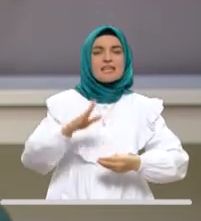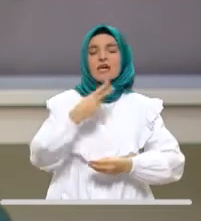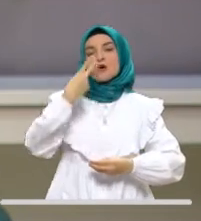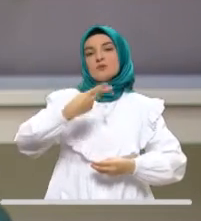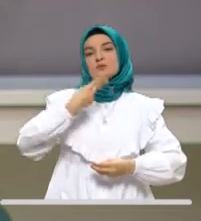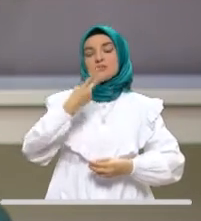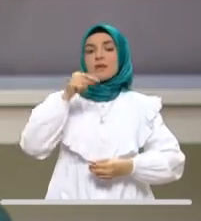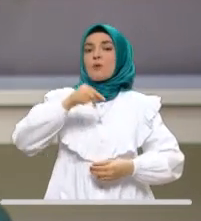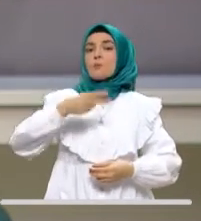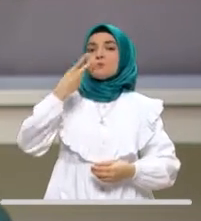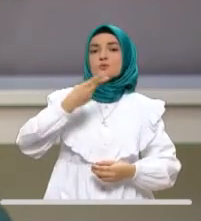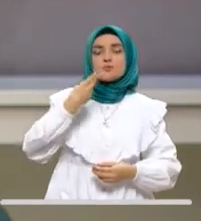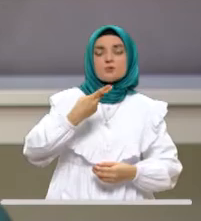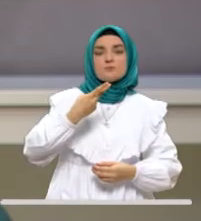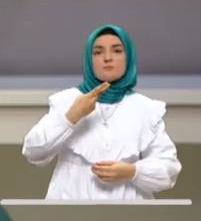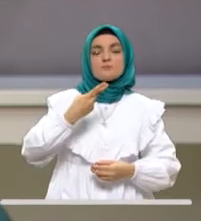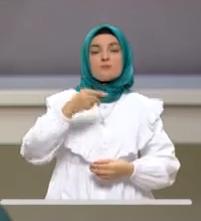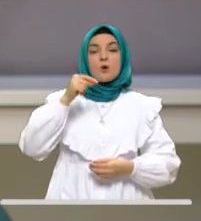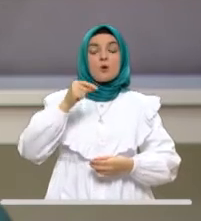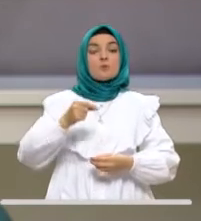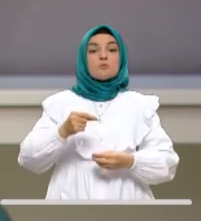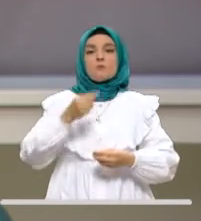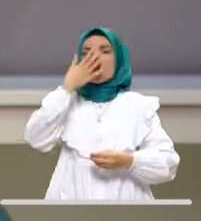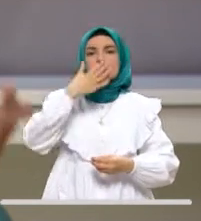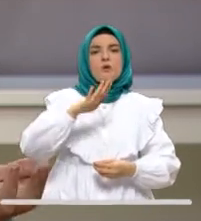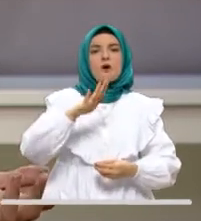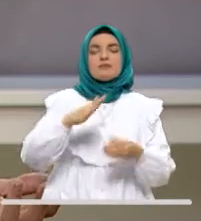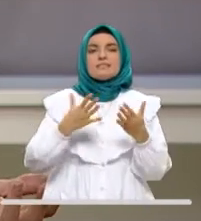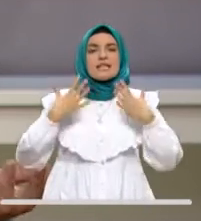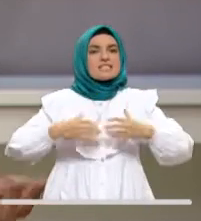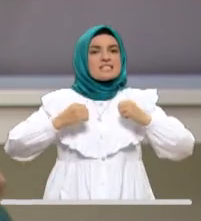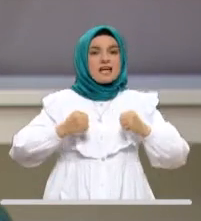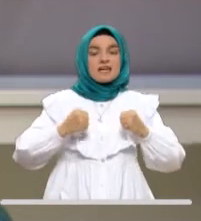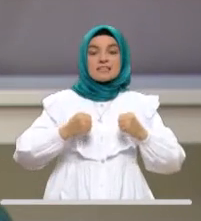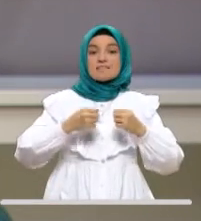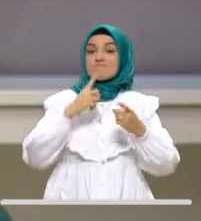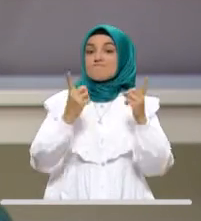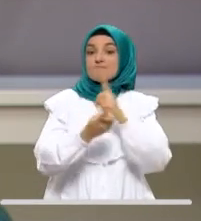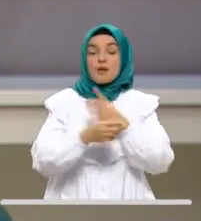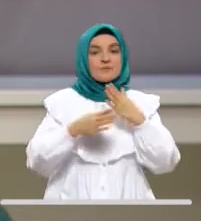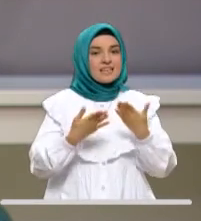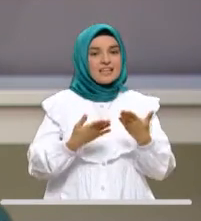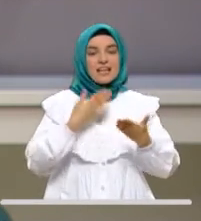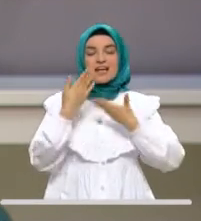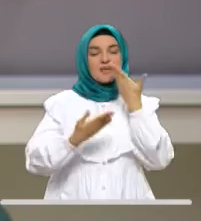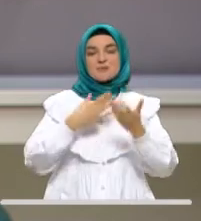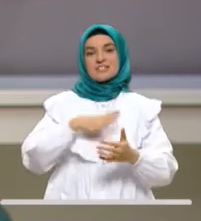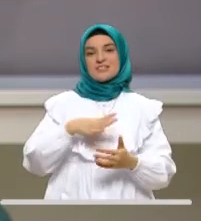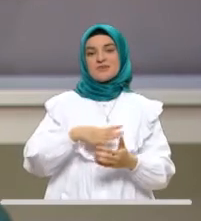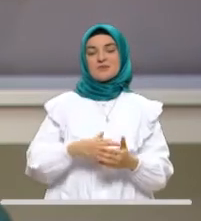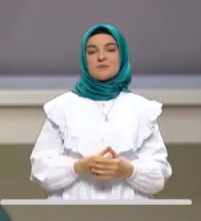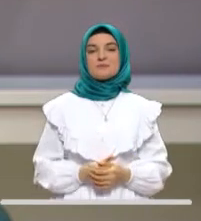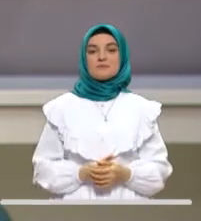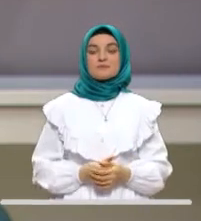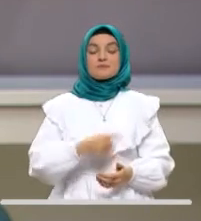Evet. Ama bu temizlik konusunda biraz daha doğal yöntemler ya da sağlıklı yöntemler nelerdir, onlara girmek istiyoruz. İnşallah.